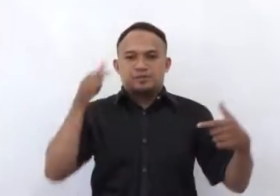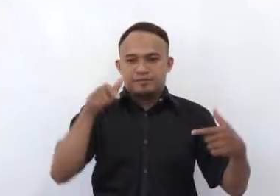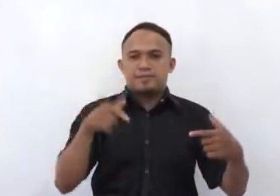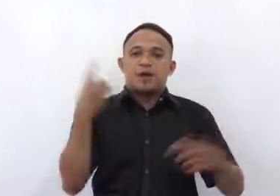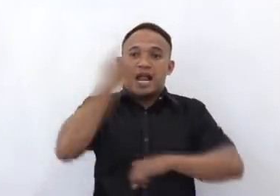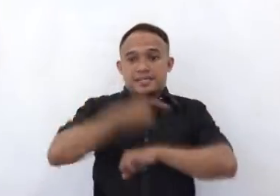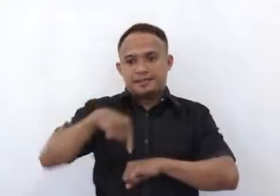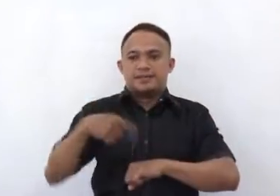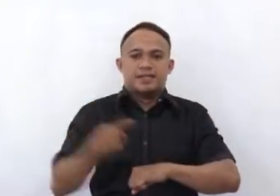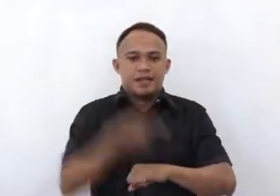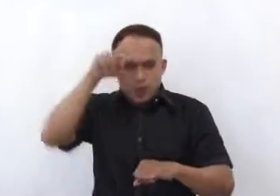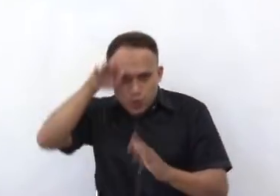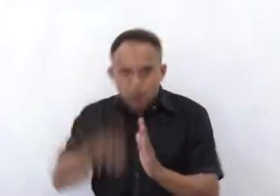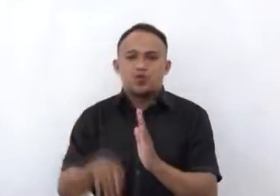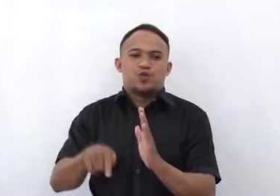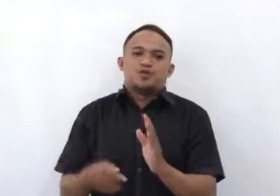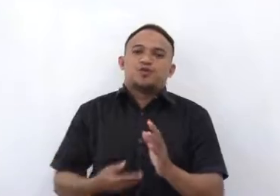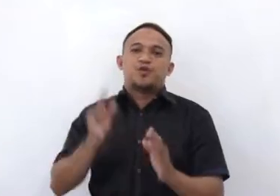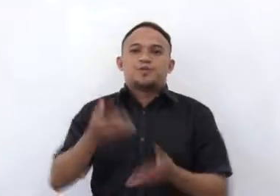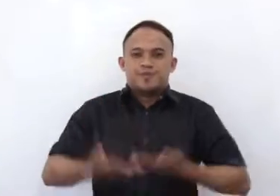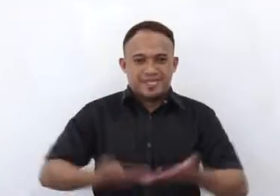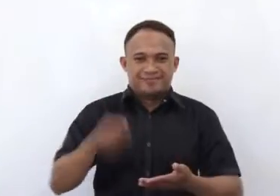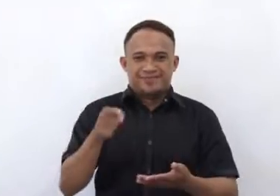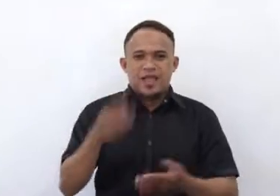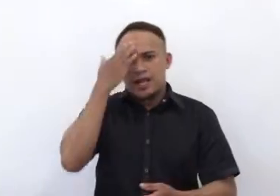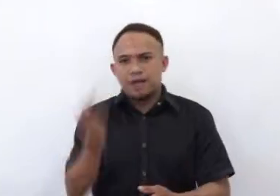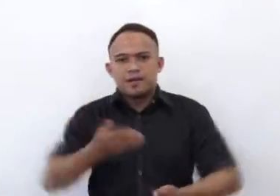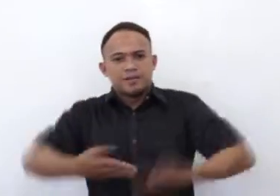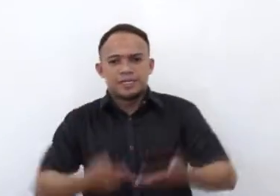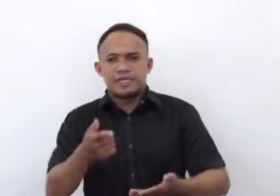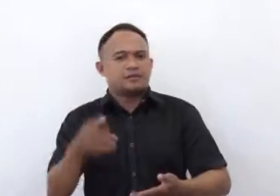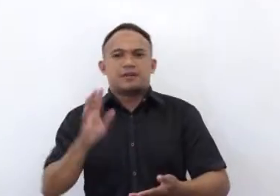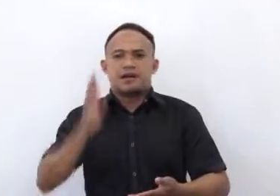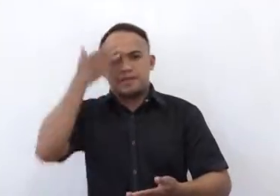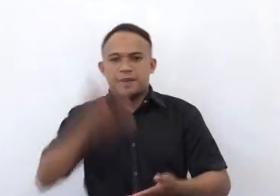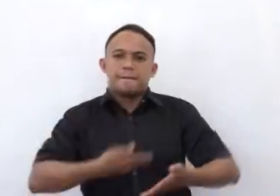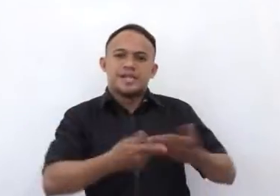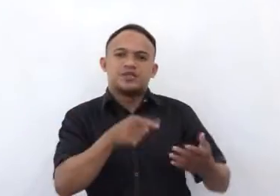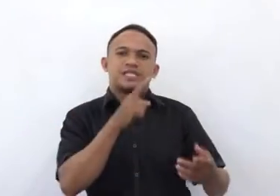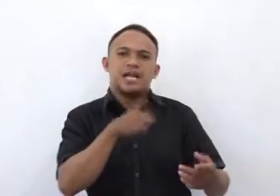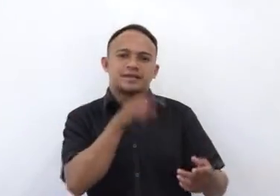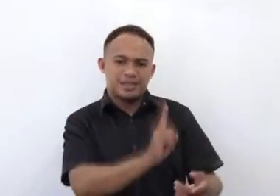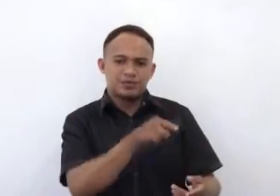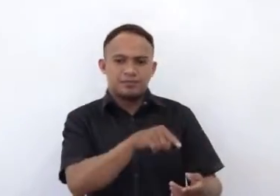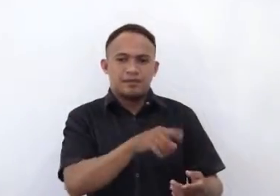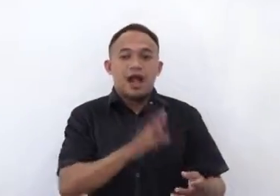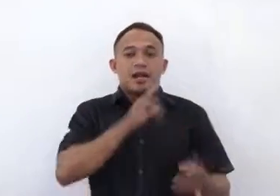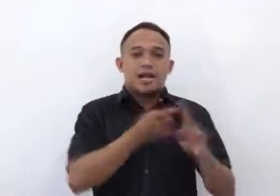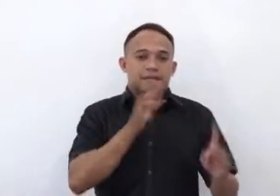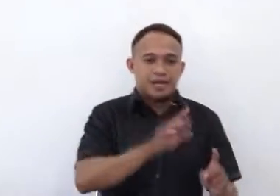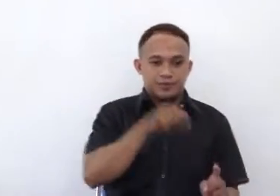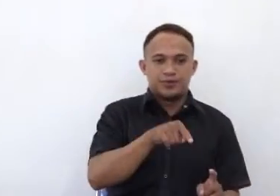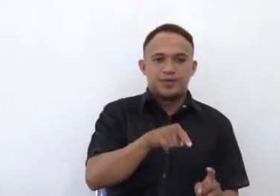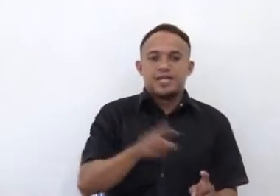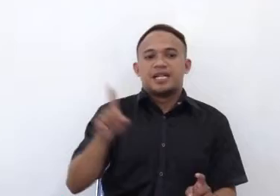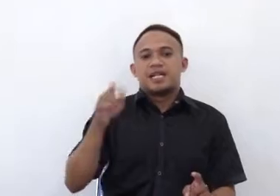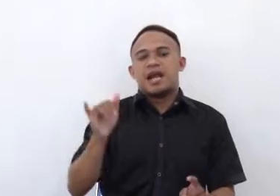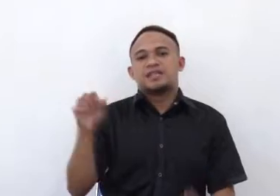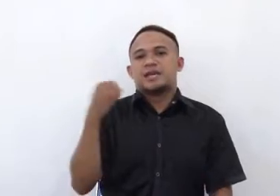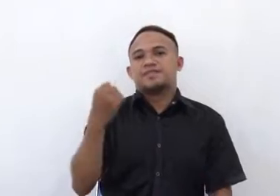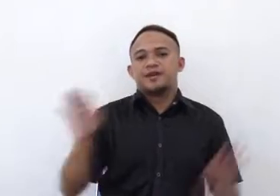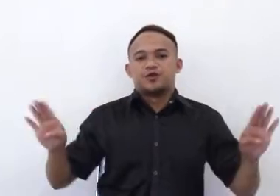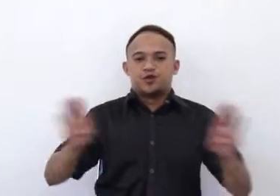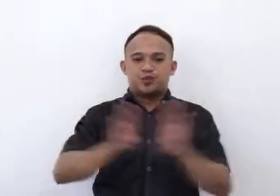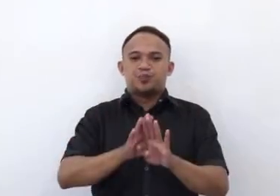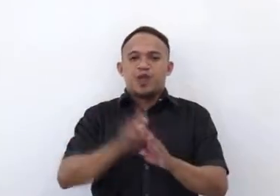ditutup, harus terbuka perdagangannya, orang menjual dan pembeli itu tidak beri darah. Tapi kita harus